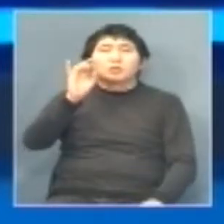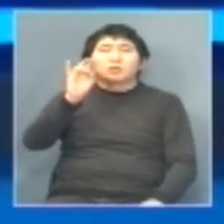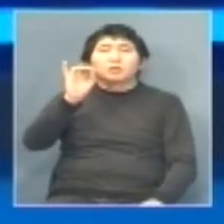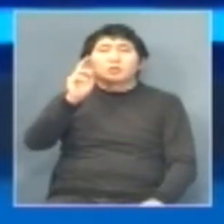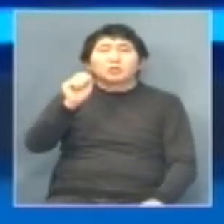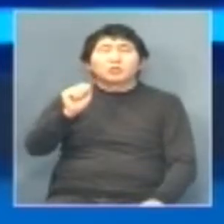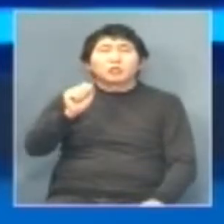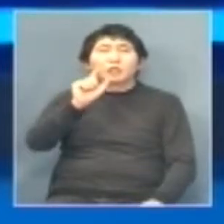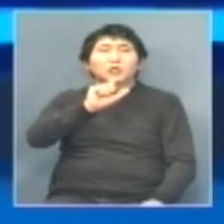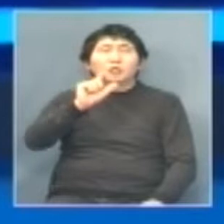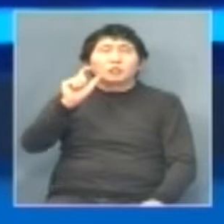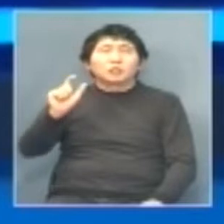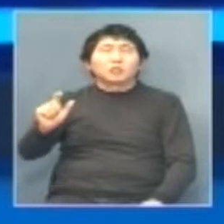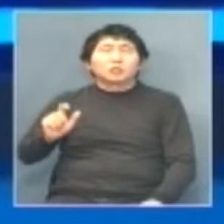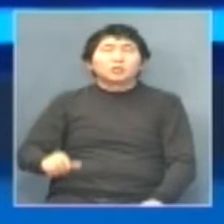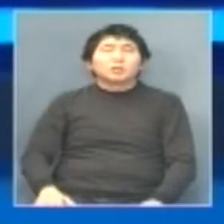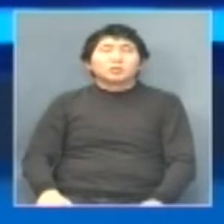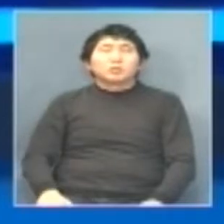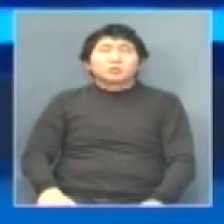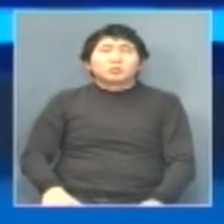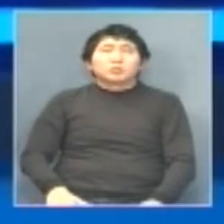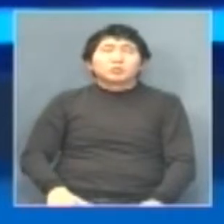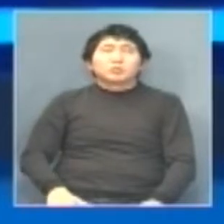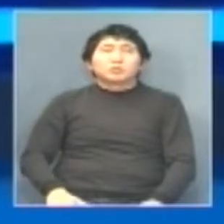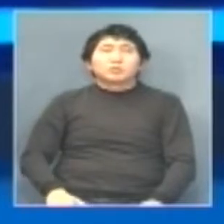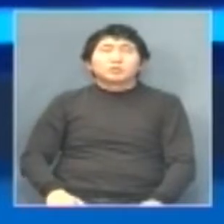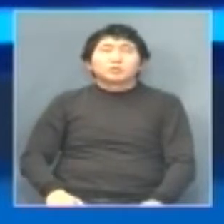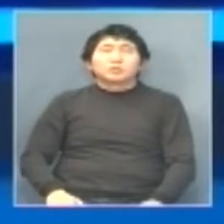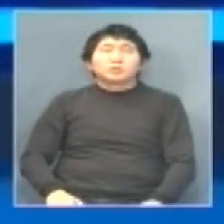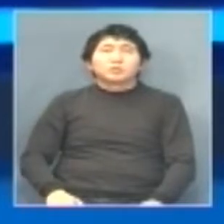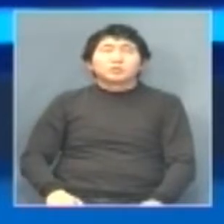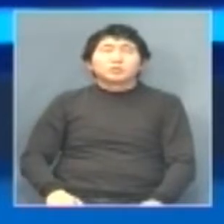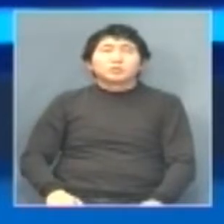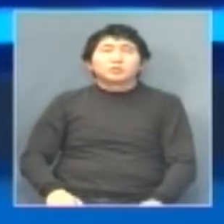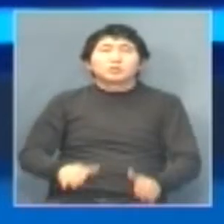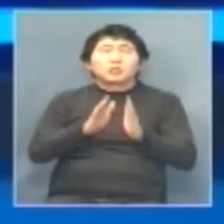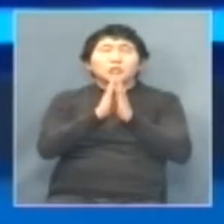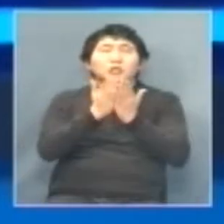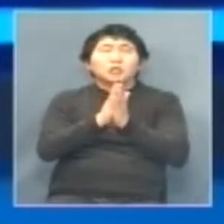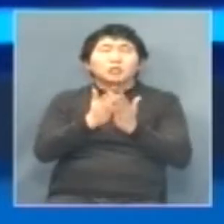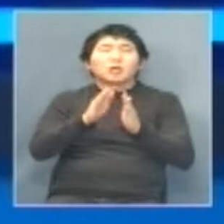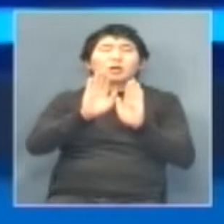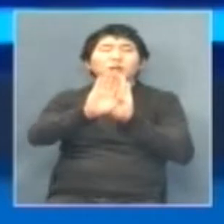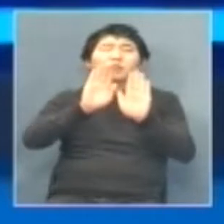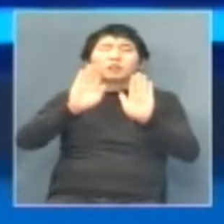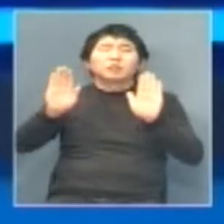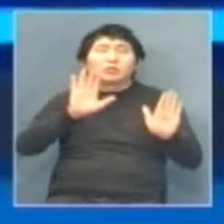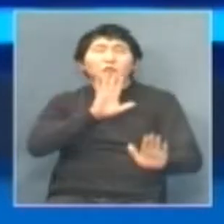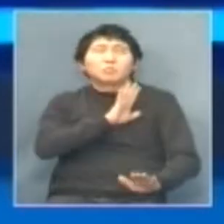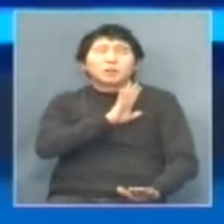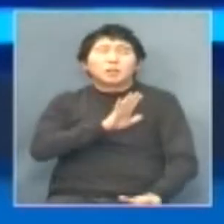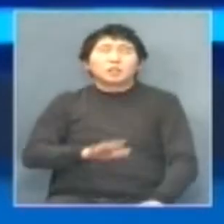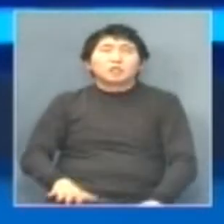оқиғалар, фактілер туралы хикаялар, мемлекеттік шекара кітаптарын тұсаукесері өтті. Кітаптарда ұлттық қауіпсіздікті қамтамасыз етуге